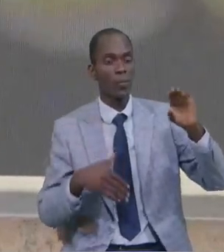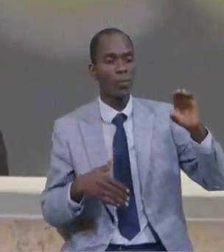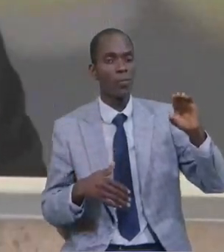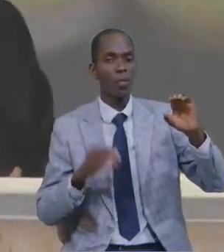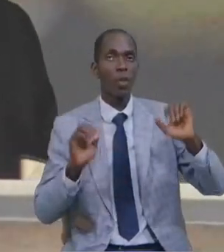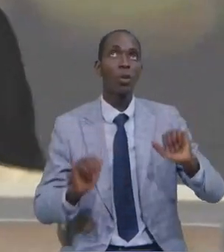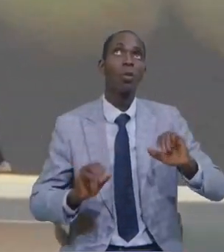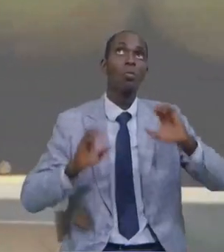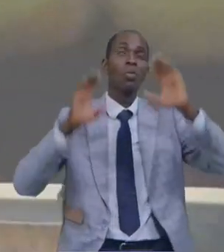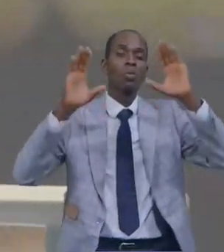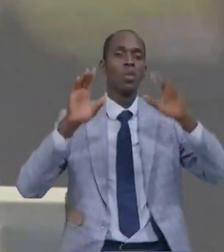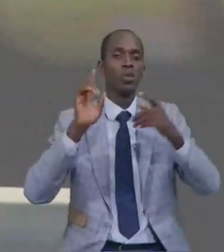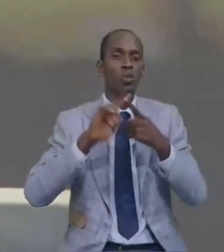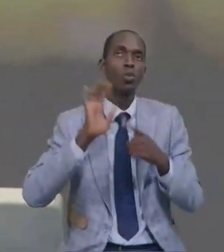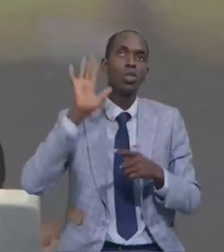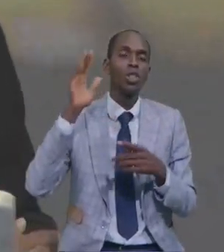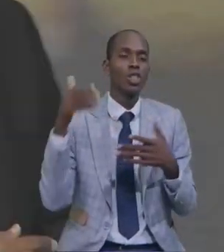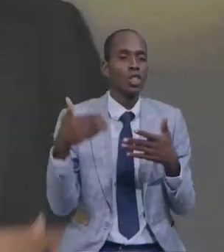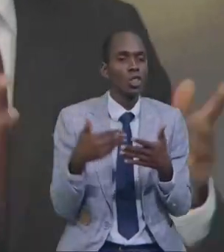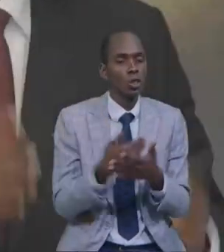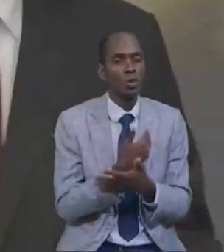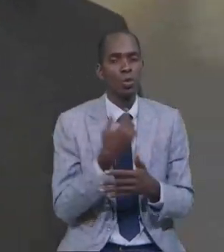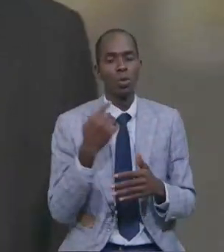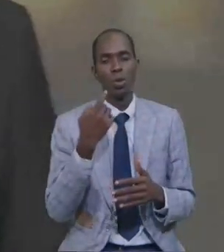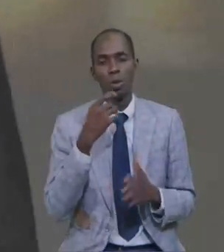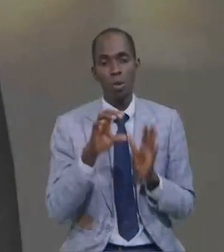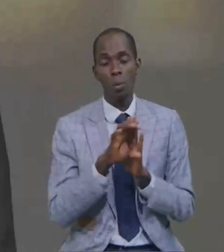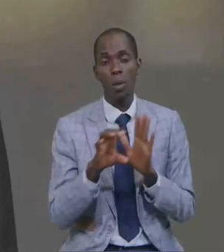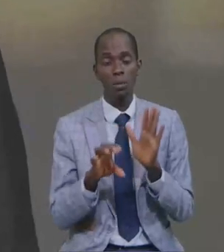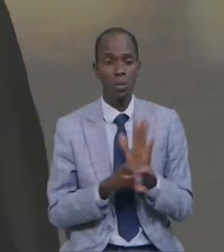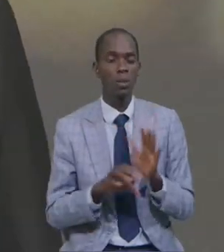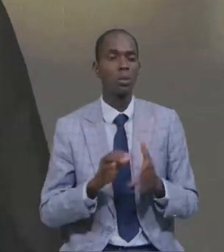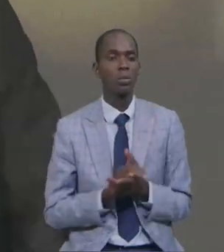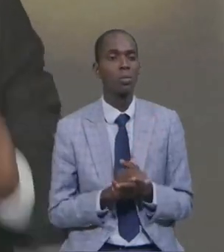En Jean 13, verset